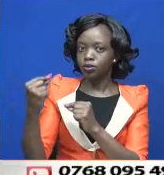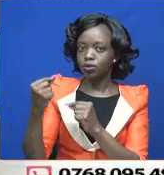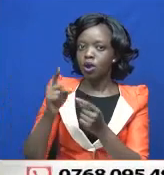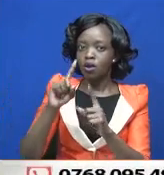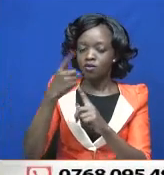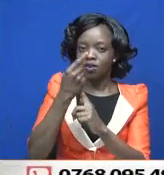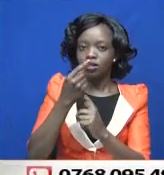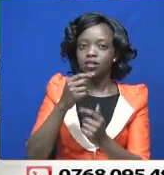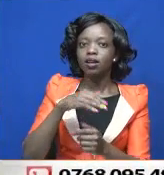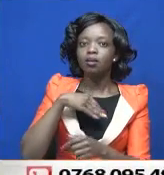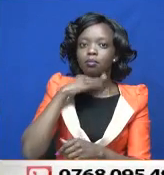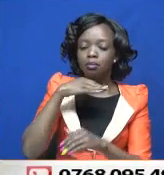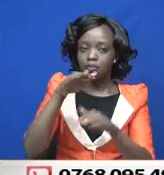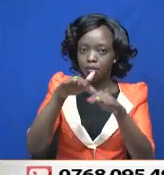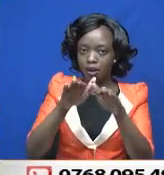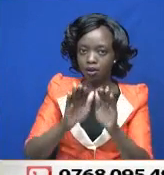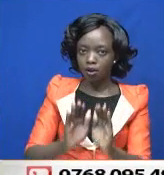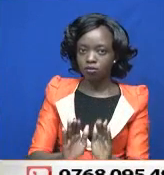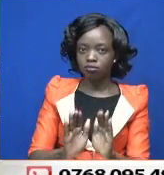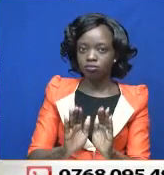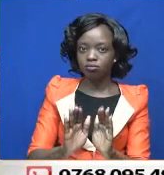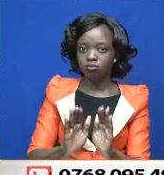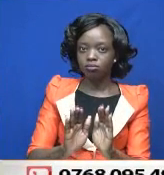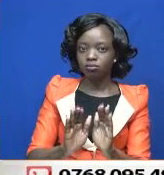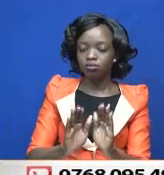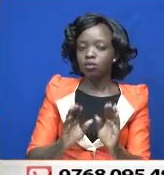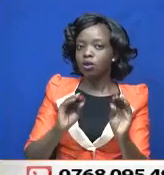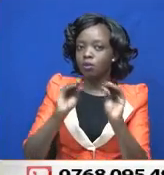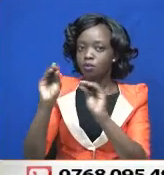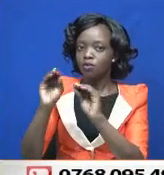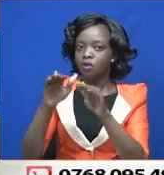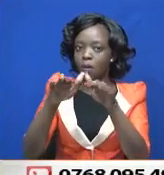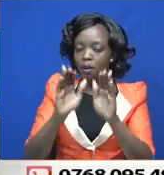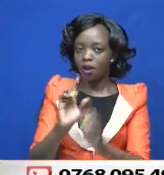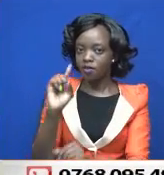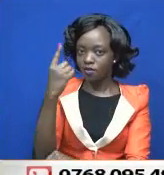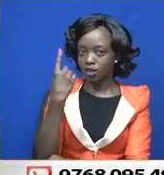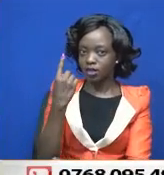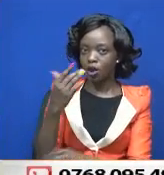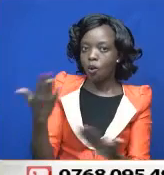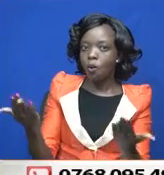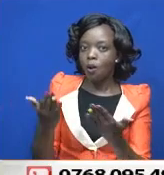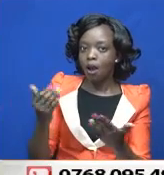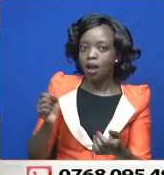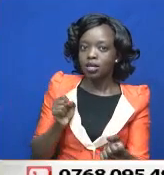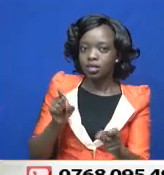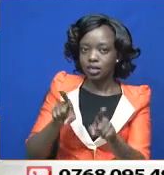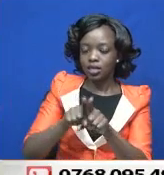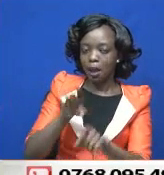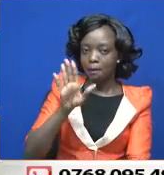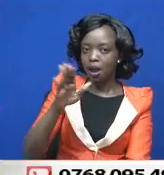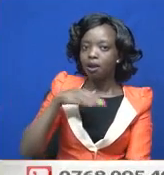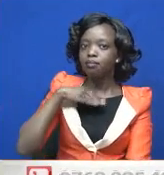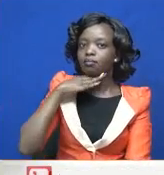matanga. Waende watangulie kwa matanga huko pale sister walikuwa na mazizi.